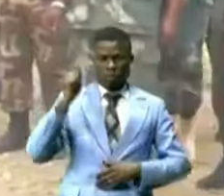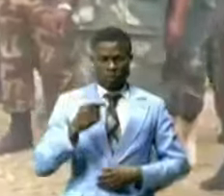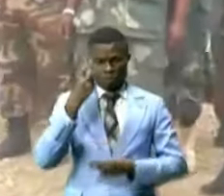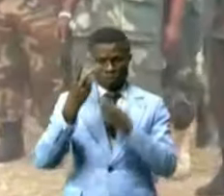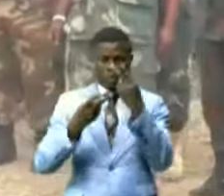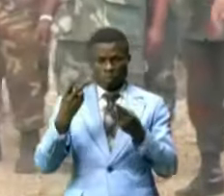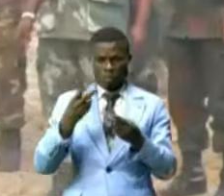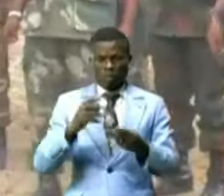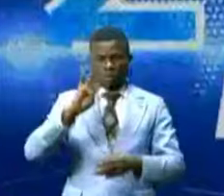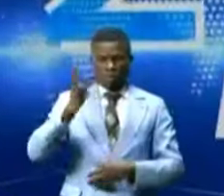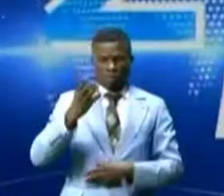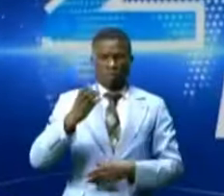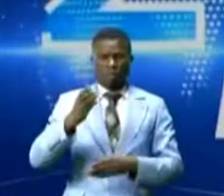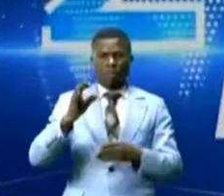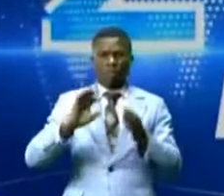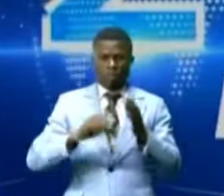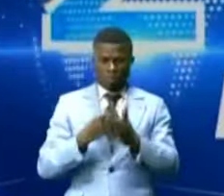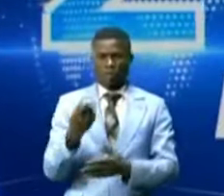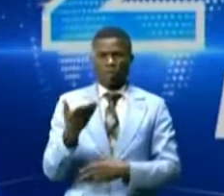pour la quatrième fois.